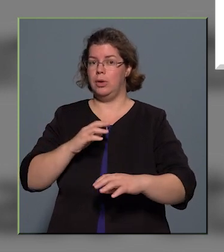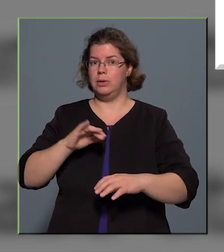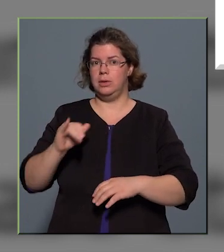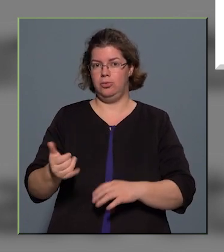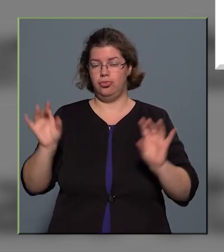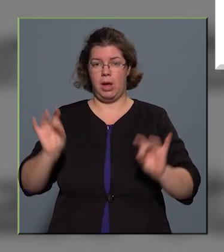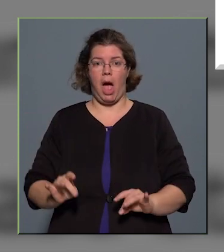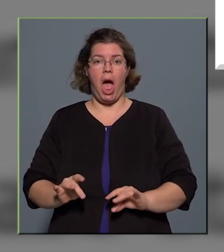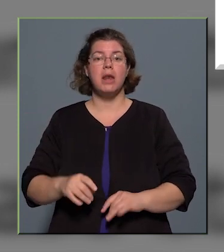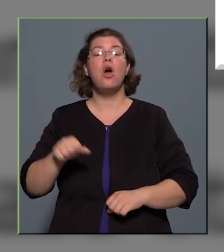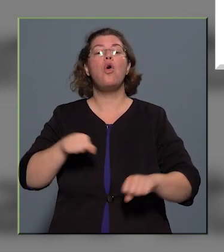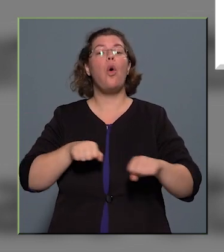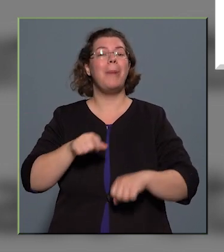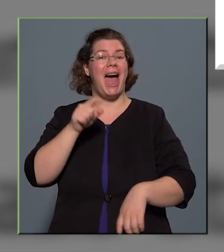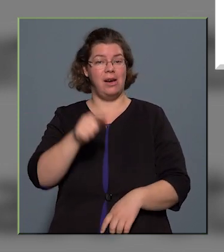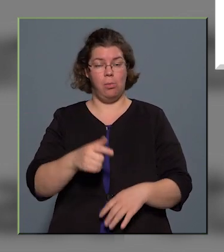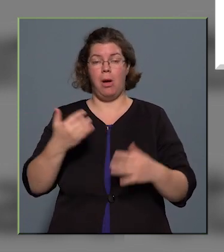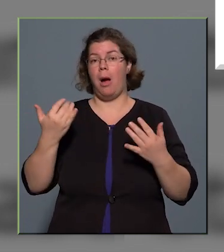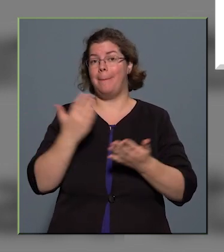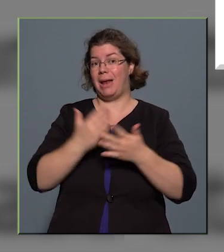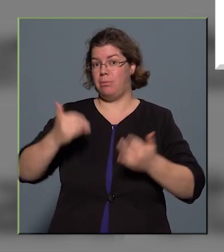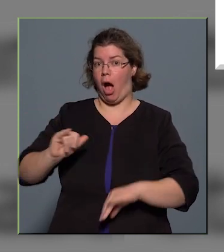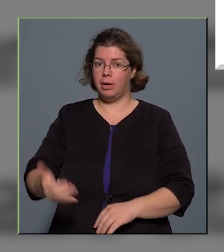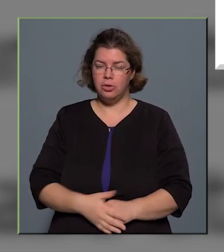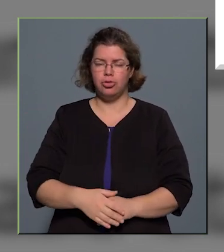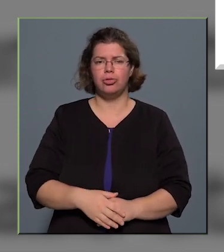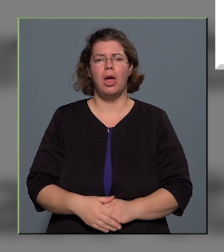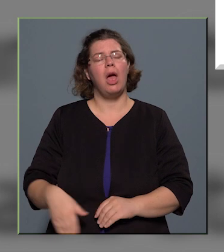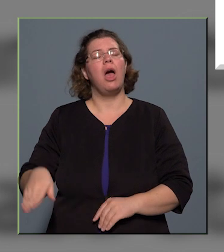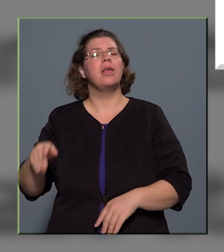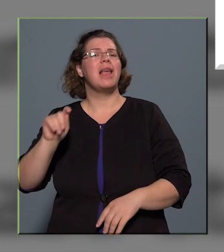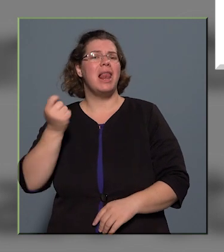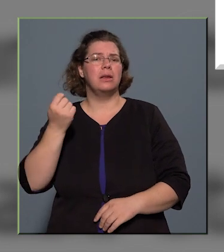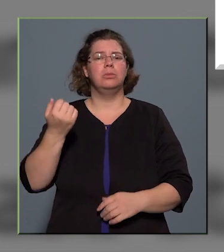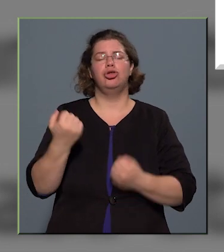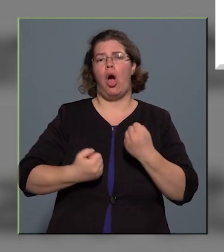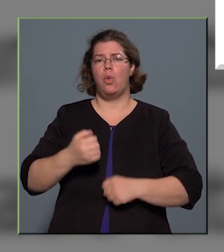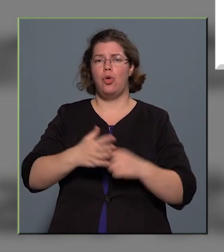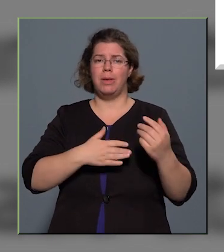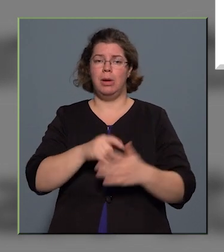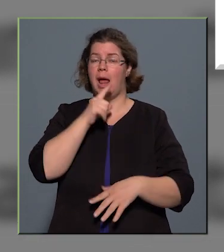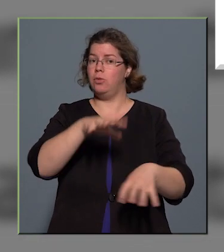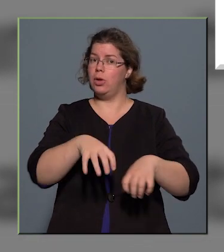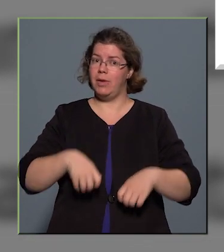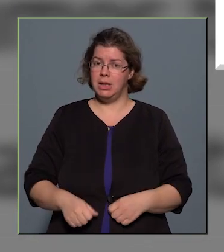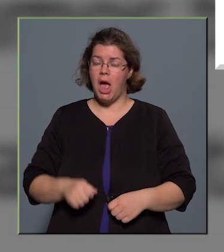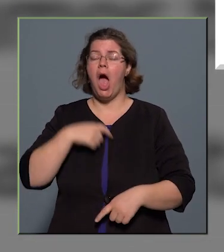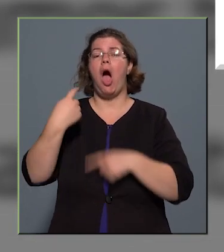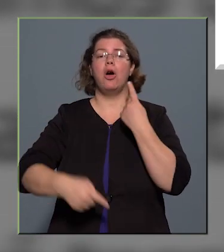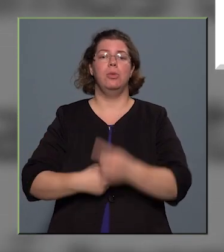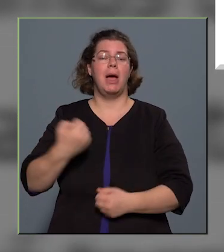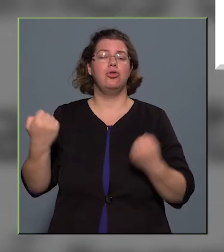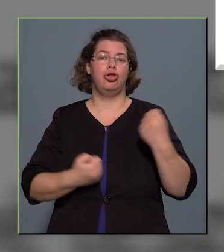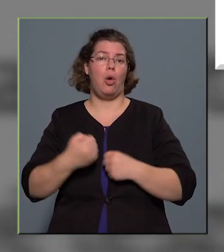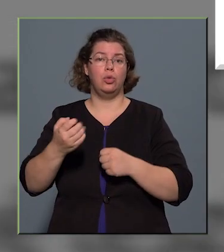Komáromban a cég. Aláhúzta a miniszter, az elektromos autóipar át fogja venni a hagyományos autóipar helyét,